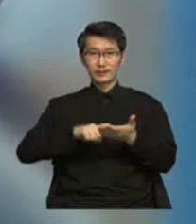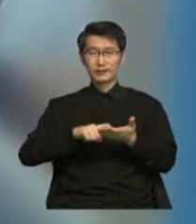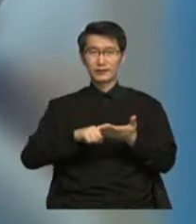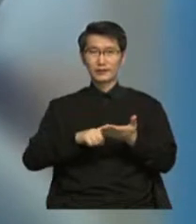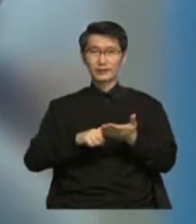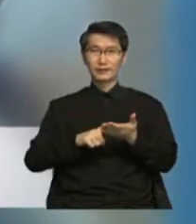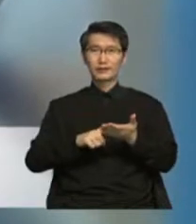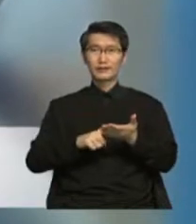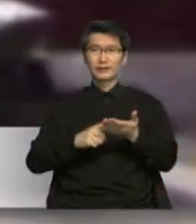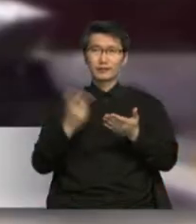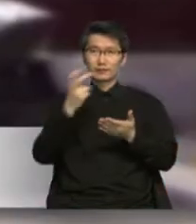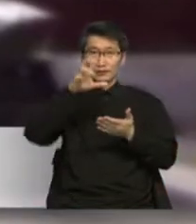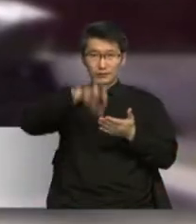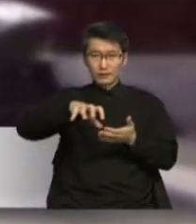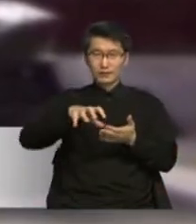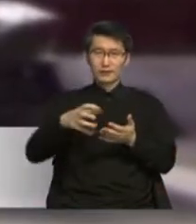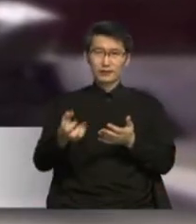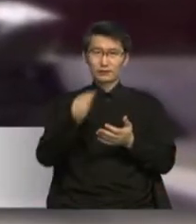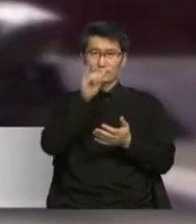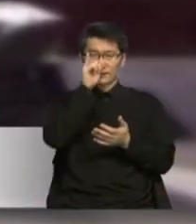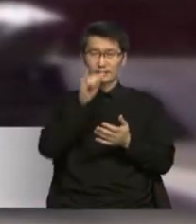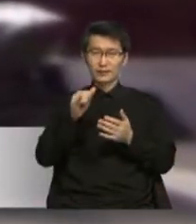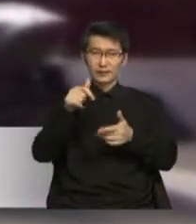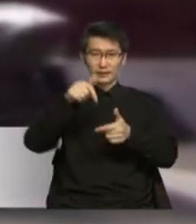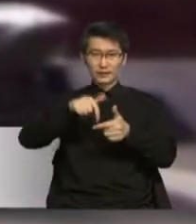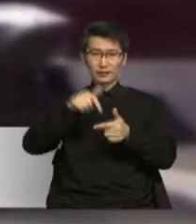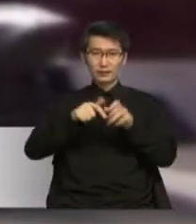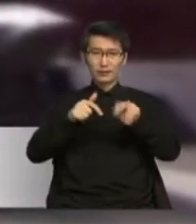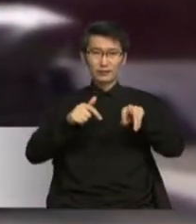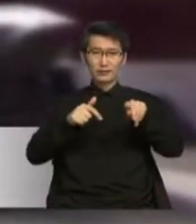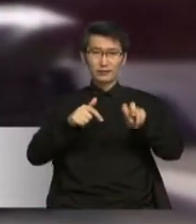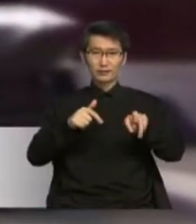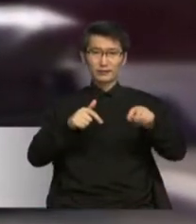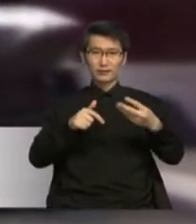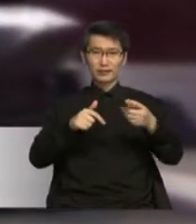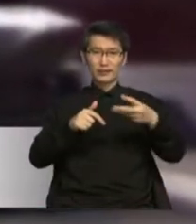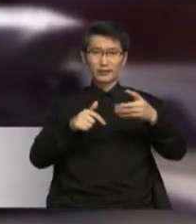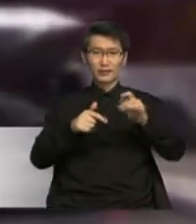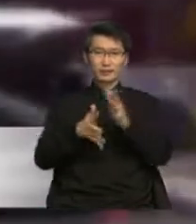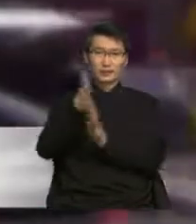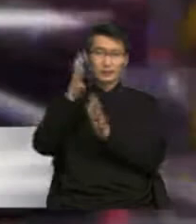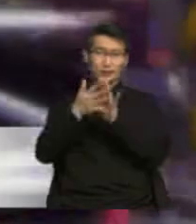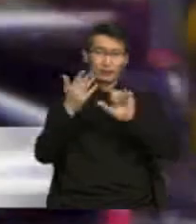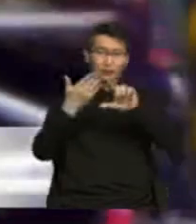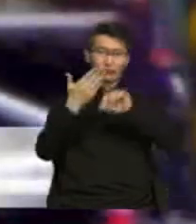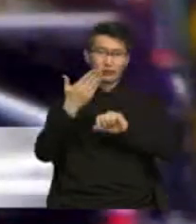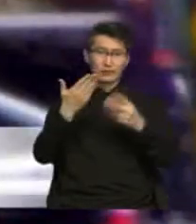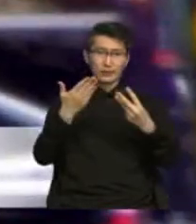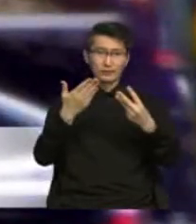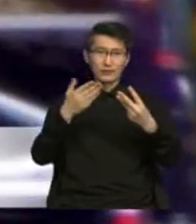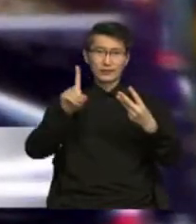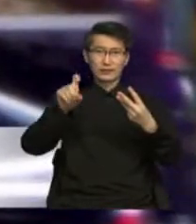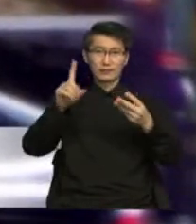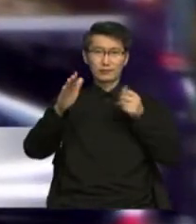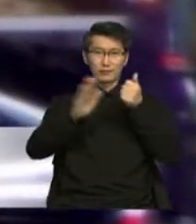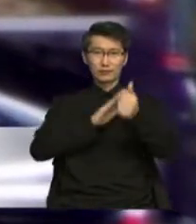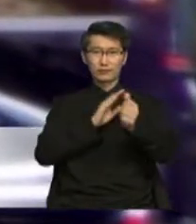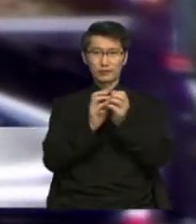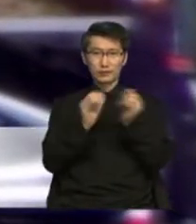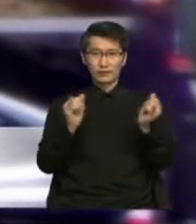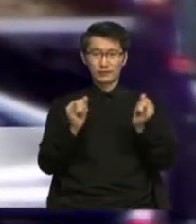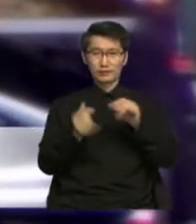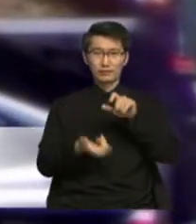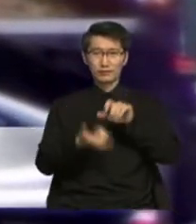방역당국은 캐리 보건산업 이 소재한 강남구 역삼동 스타팅 빌딩 을 9월 3일부터 11월 사이 방문한 사람은